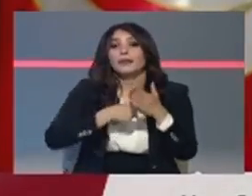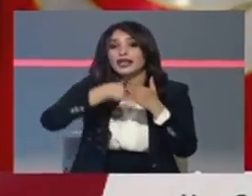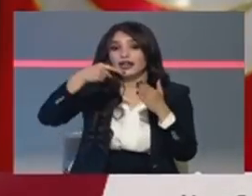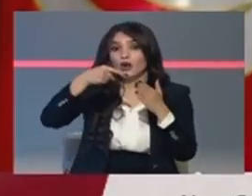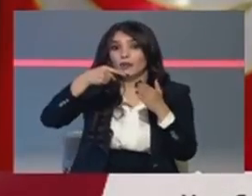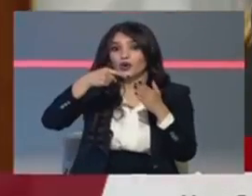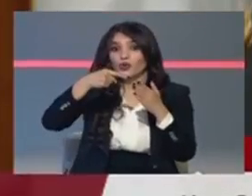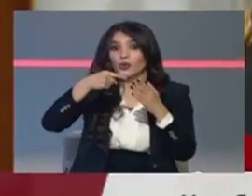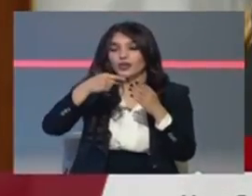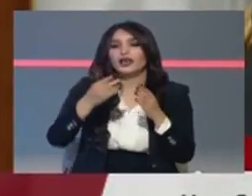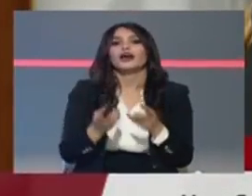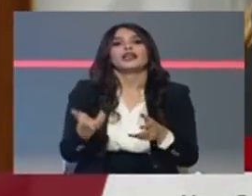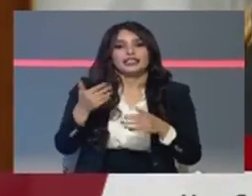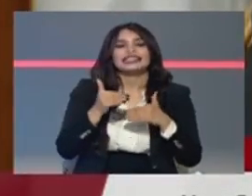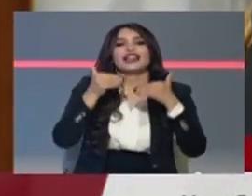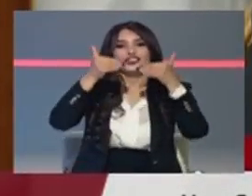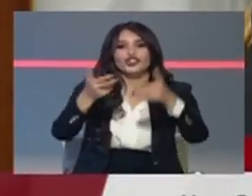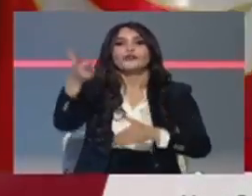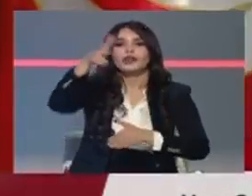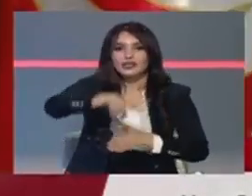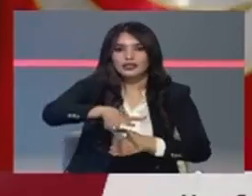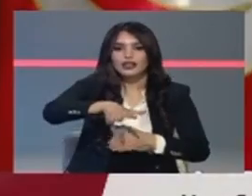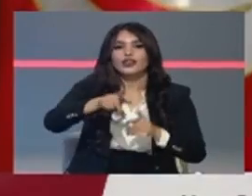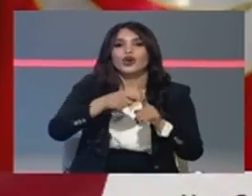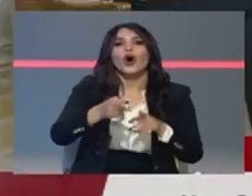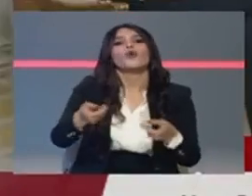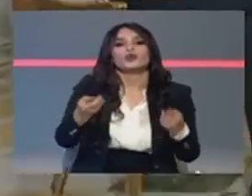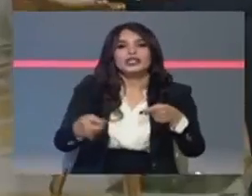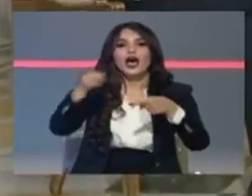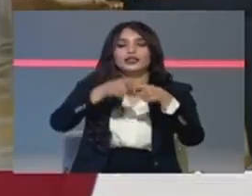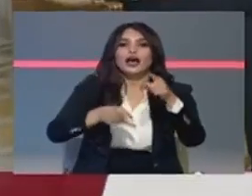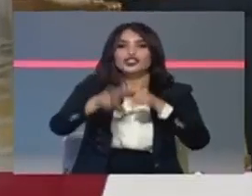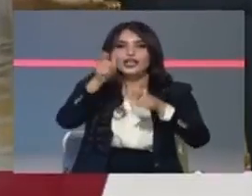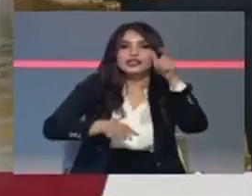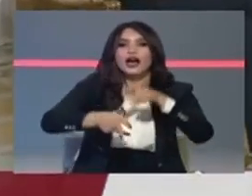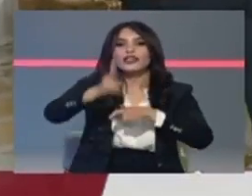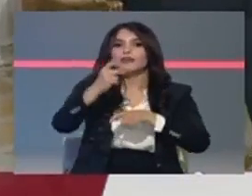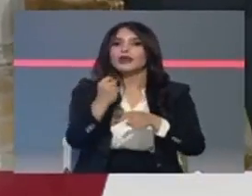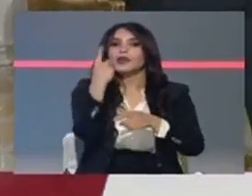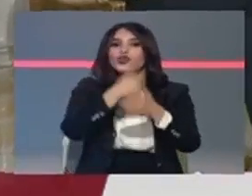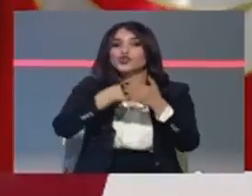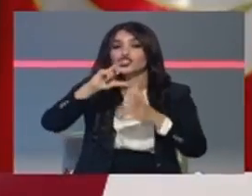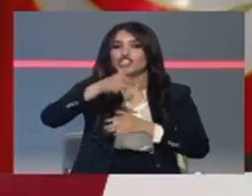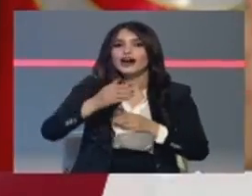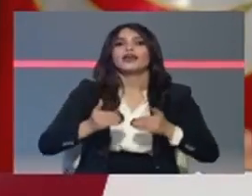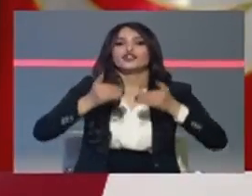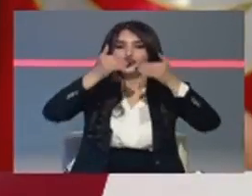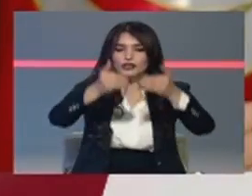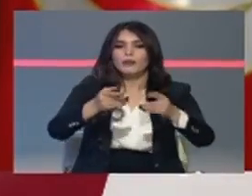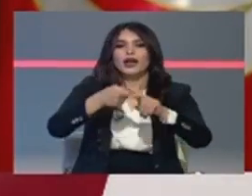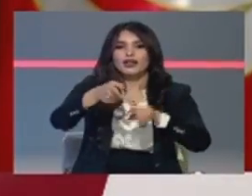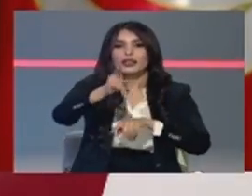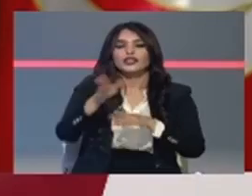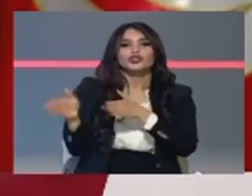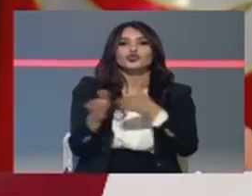عممناها ب3 شهور للعباد حتى اكثر من 1,000 دينار. من جهه اخرى، اكد رئيس الحكومه تحسن تزويد